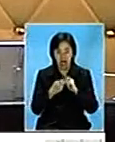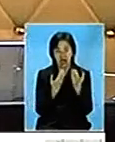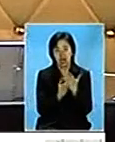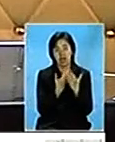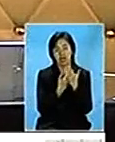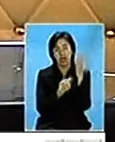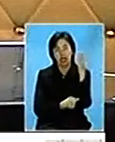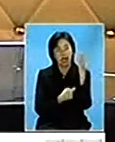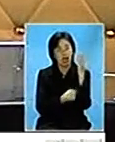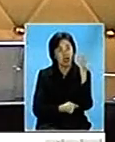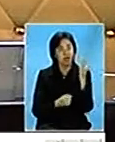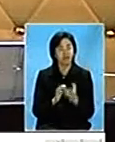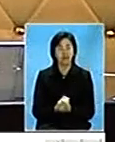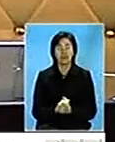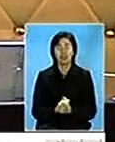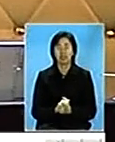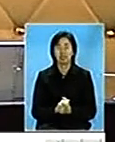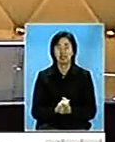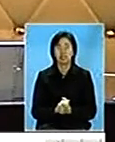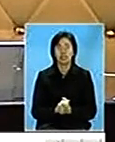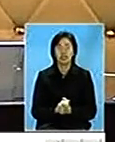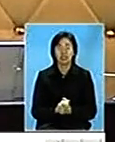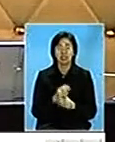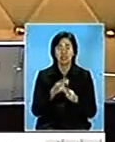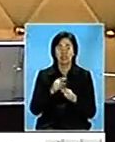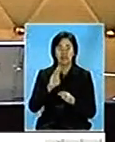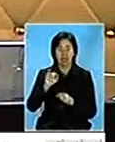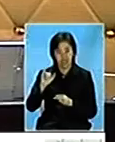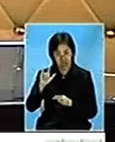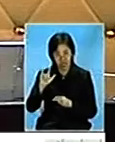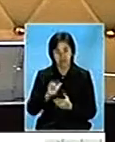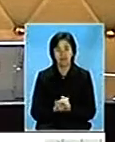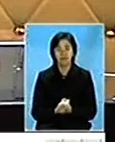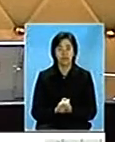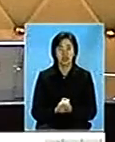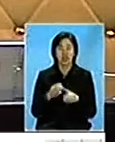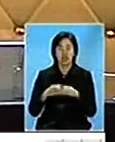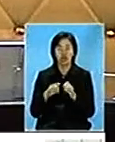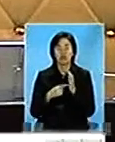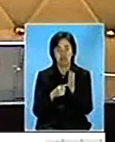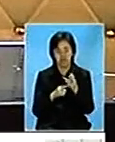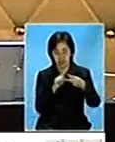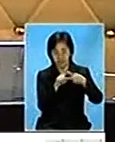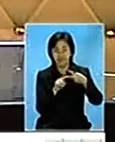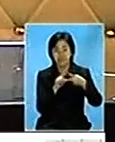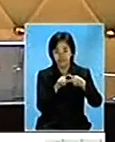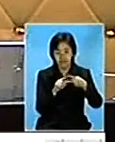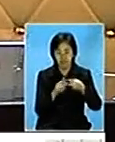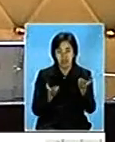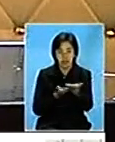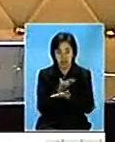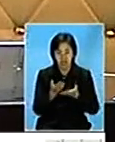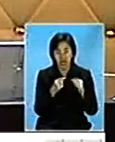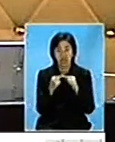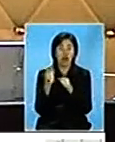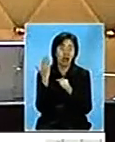พาราตกต่ำนะครับคุณท่านบัญญัติเจตนาจันทร์กับคณะเป็นผู้เสนอซึ่งได้พิจารณาต่อจากค